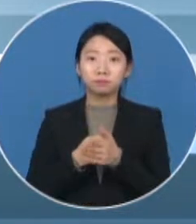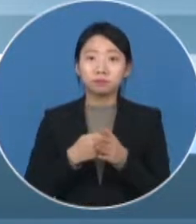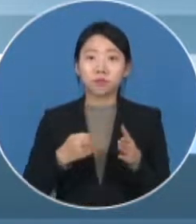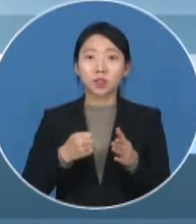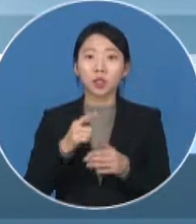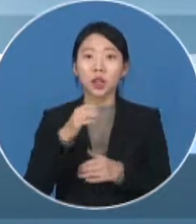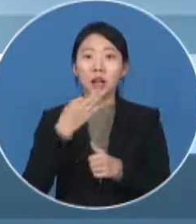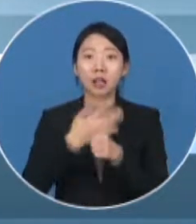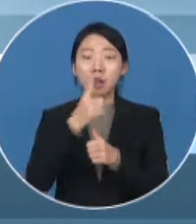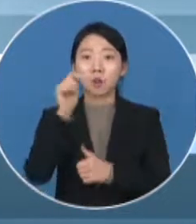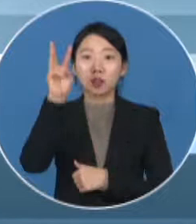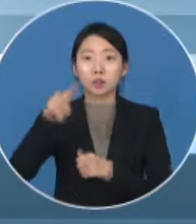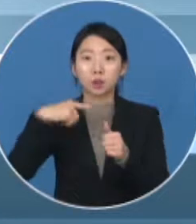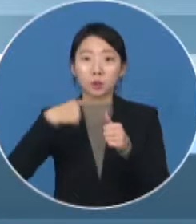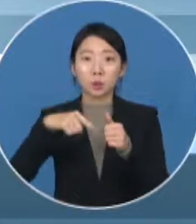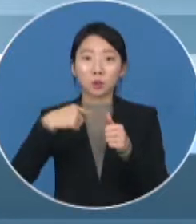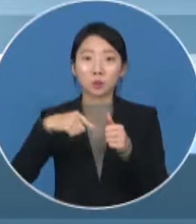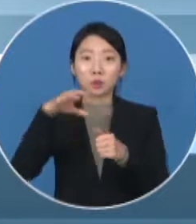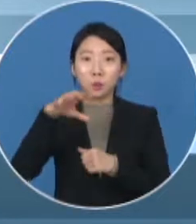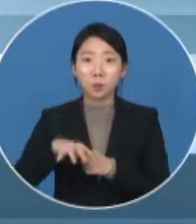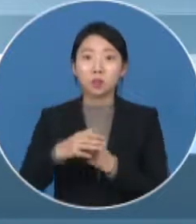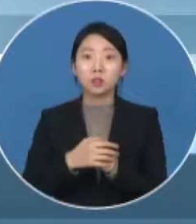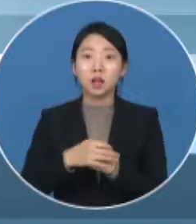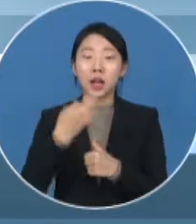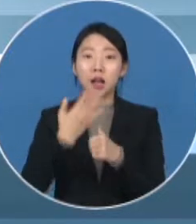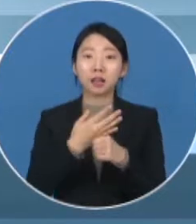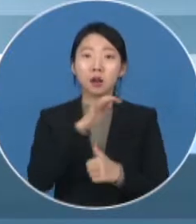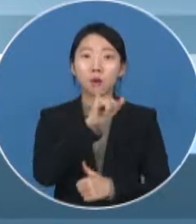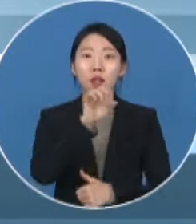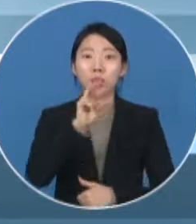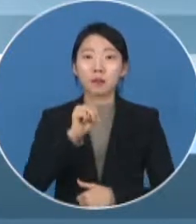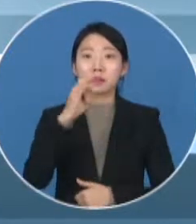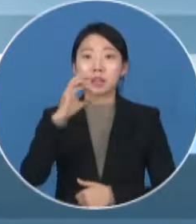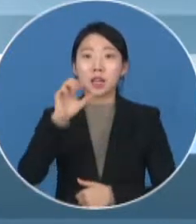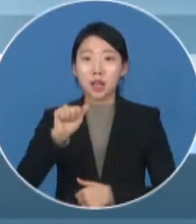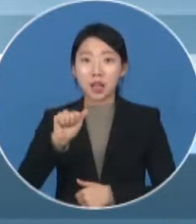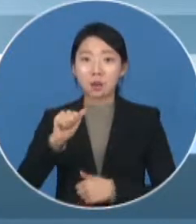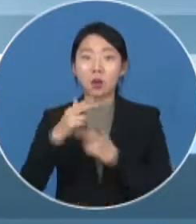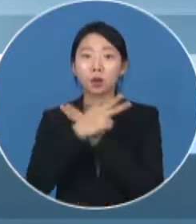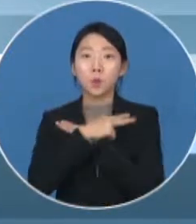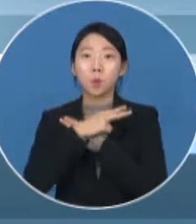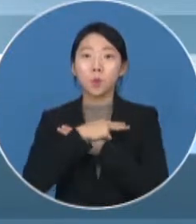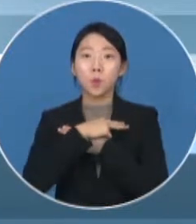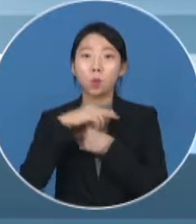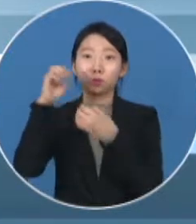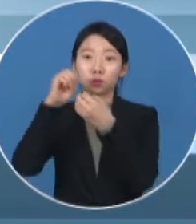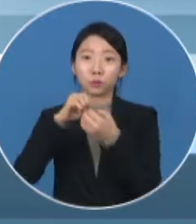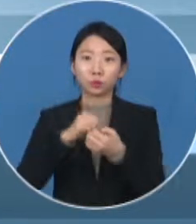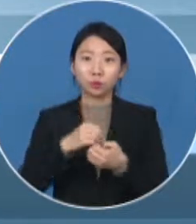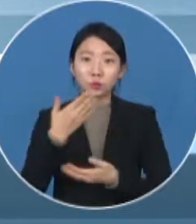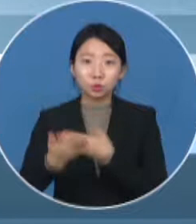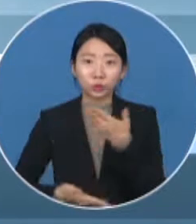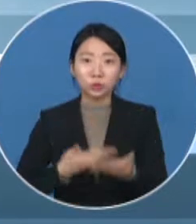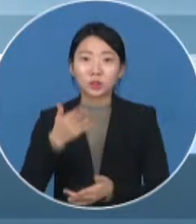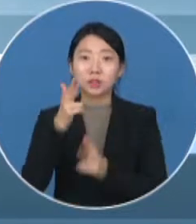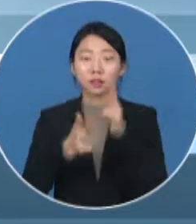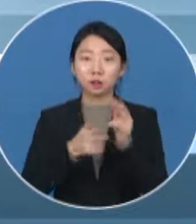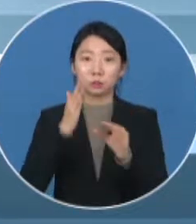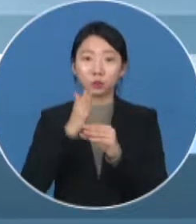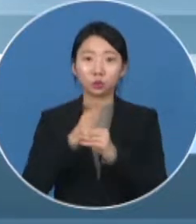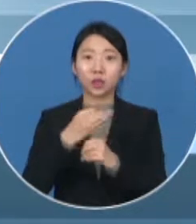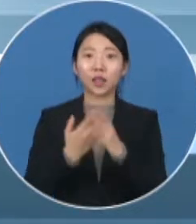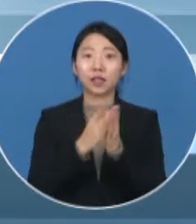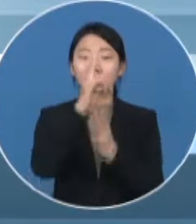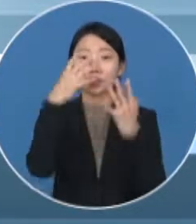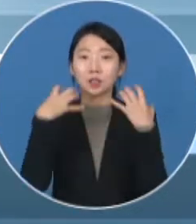그래서 안양과천교육지원청에서는 안양 YMCA와 함께 교복 물려주기 사업을 실시하고 있는데요. 지난주 우리시 청사에서